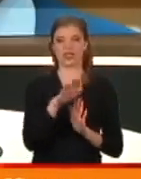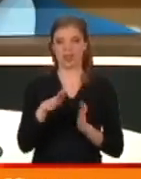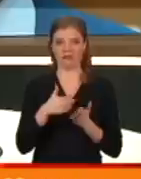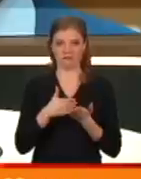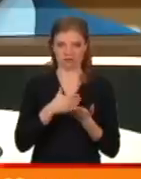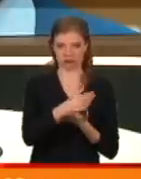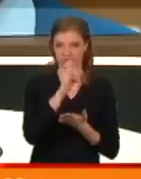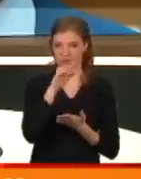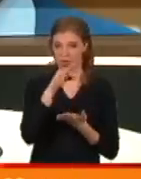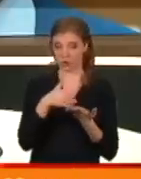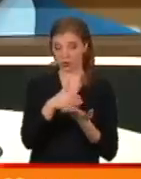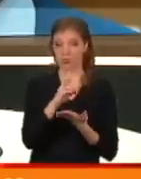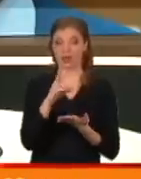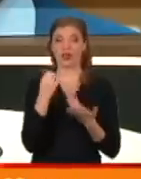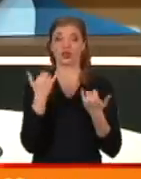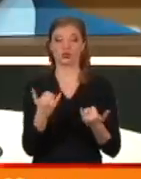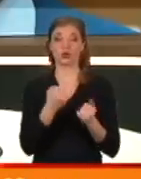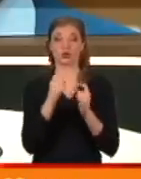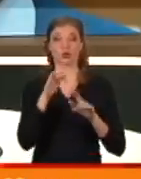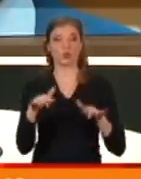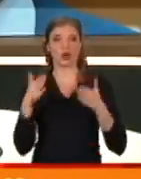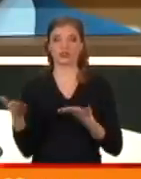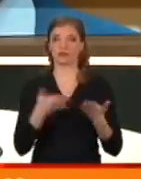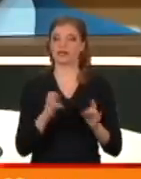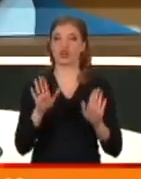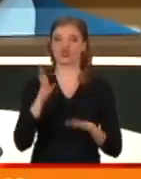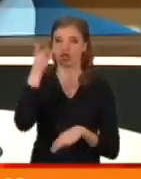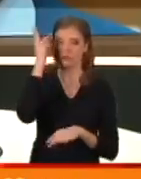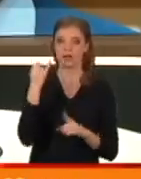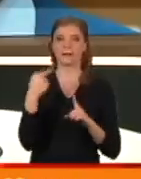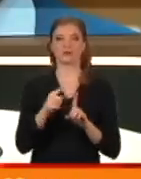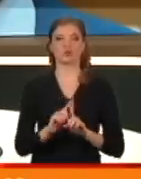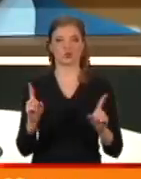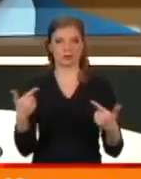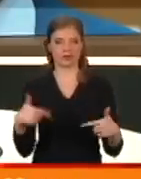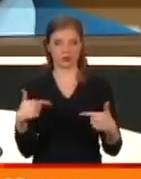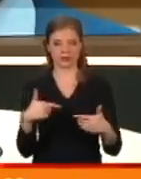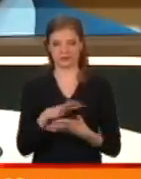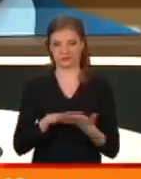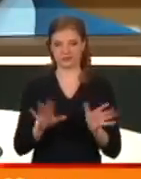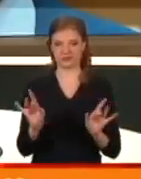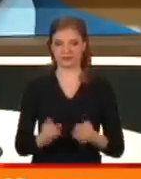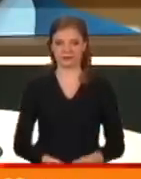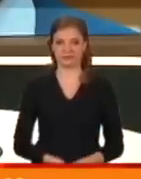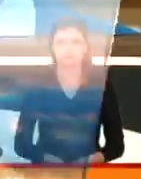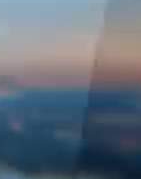євроатлантичного руху. Однак сьогодні до Ради запросили не лише дипломатів, а й особливих гостей. Євгенія Модрич